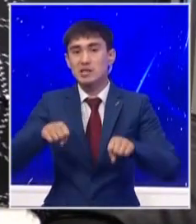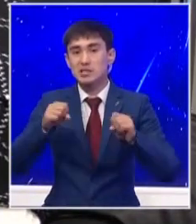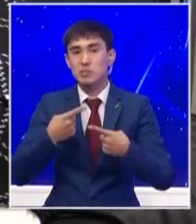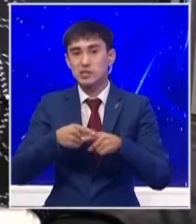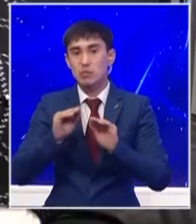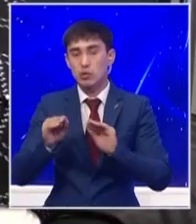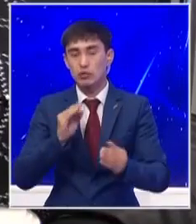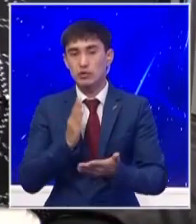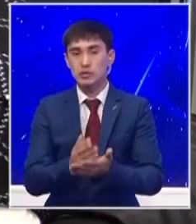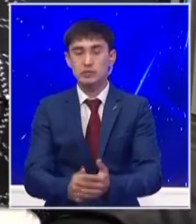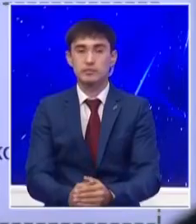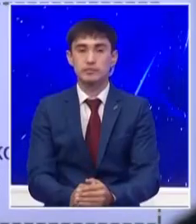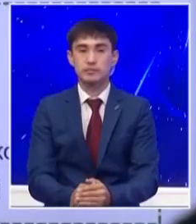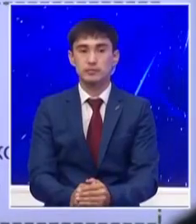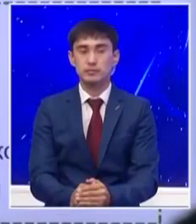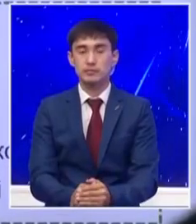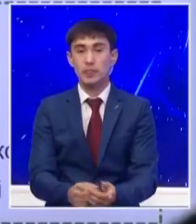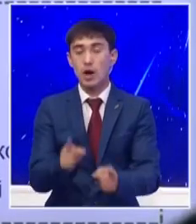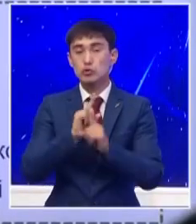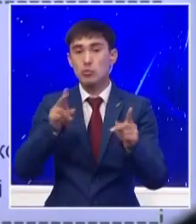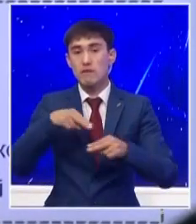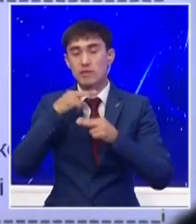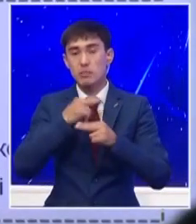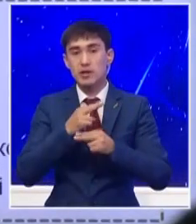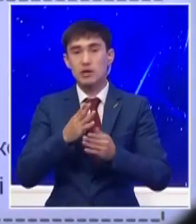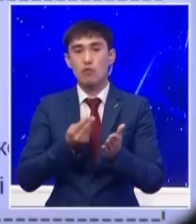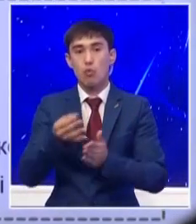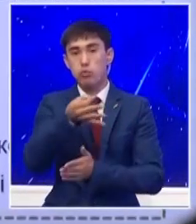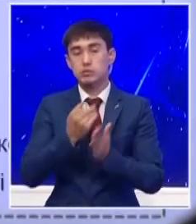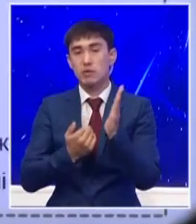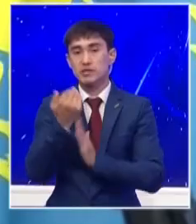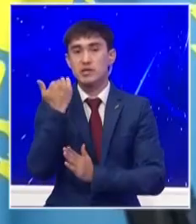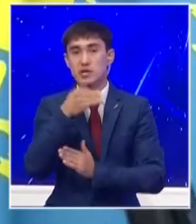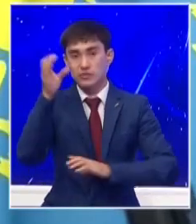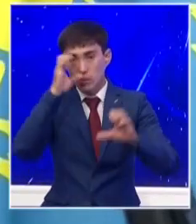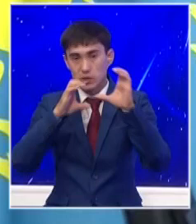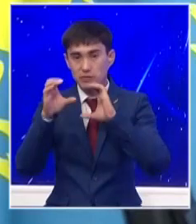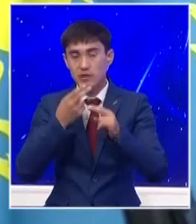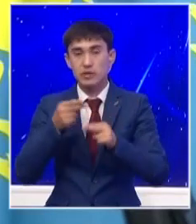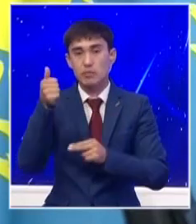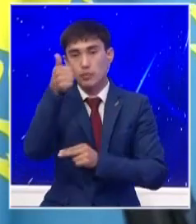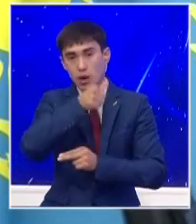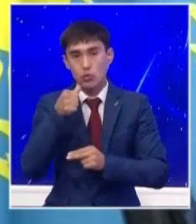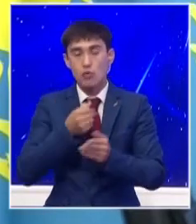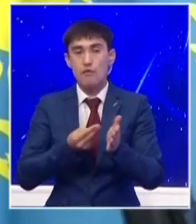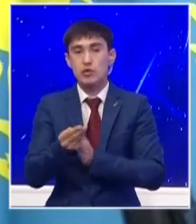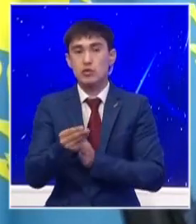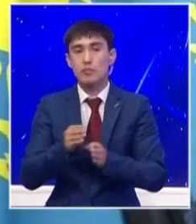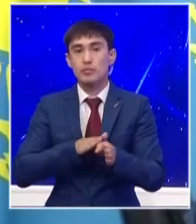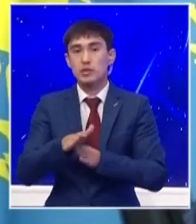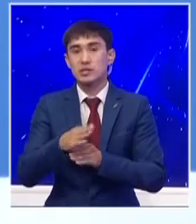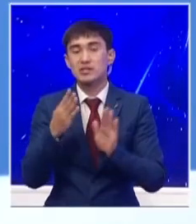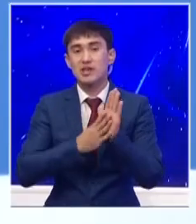медицинского оборудования. Особое внимание в области также уделяется повышению качества образования. В текущем году введено в